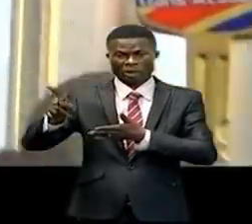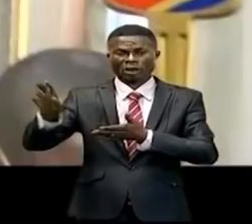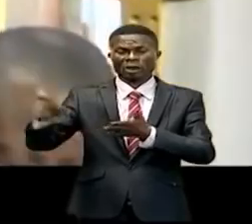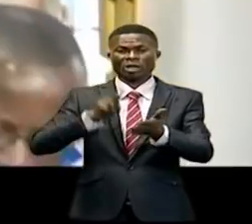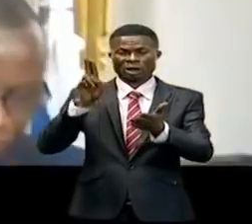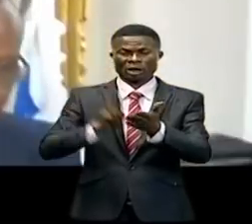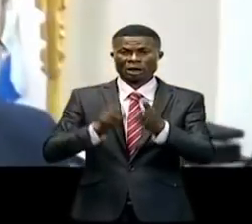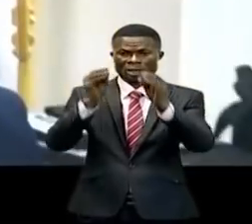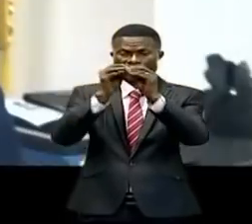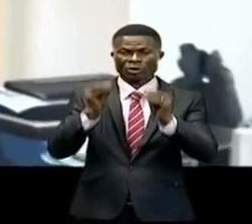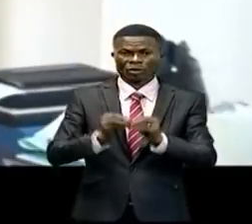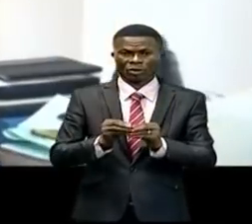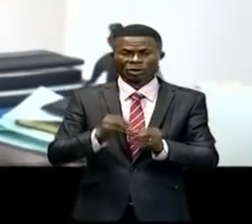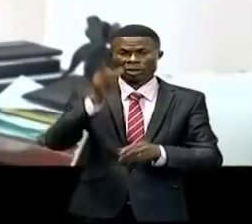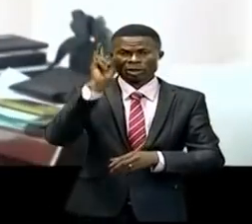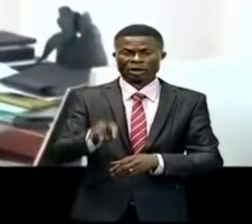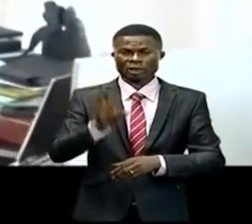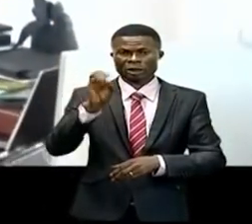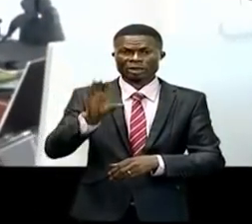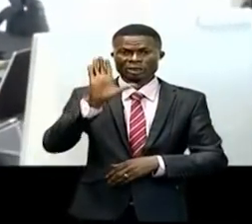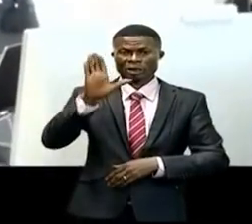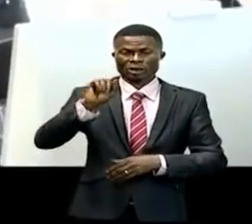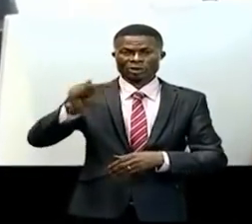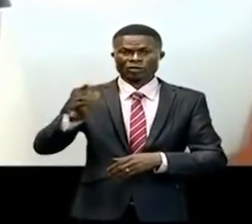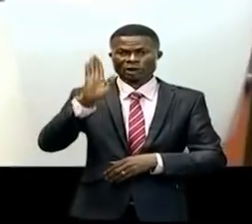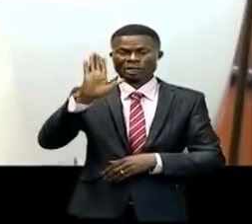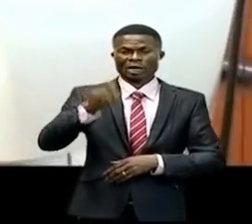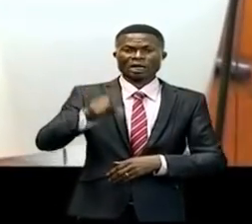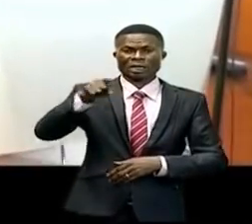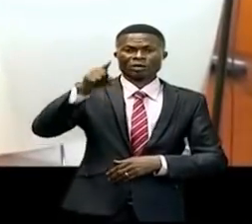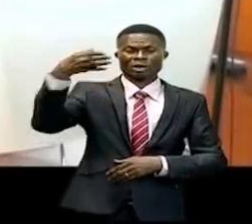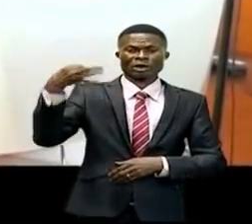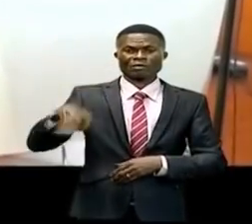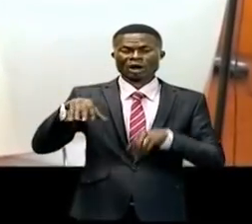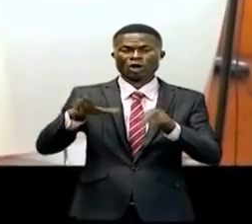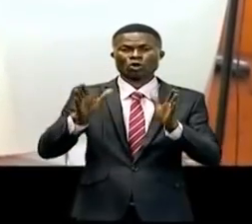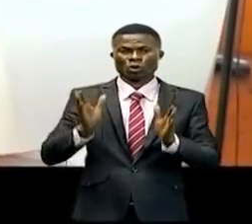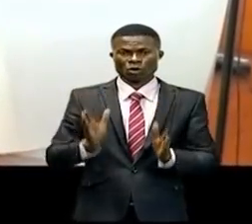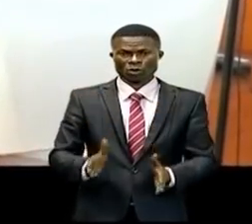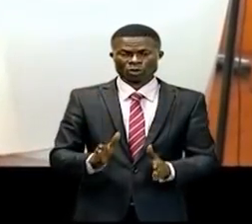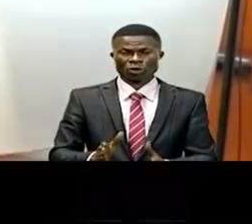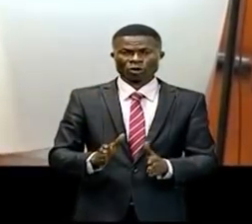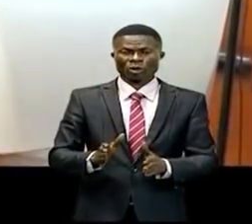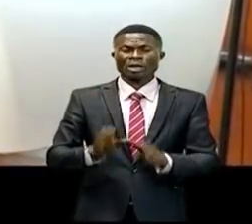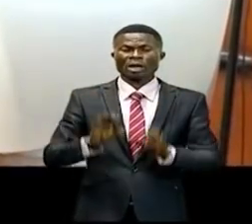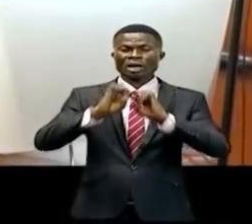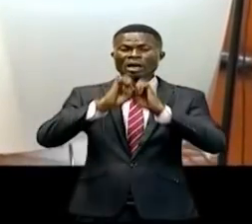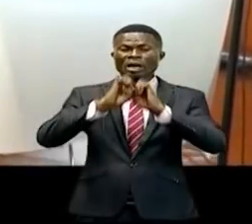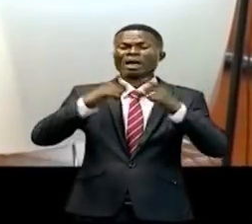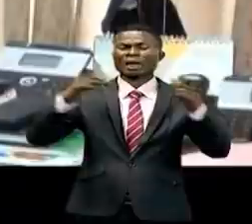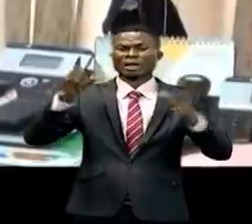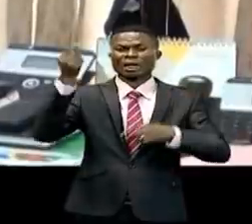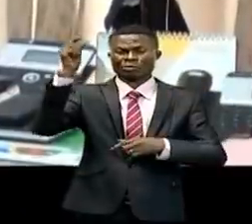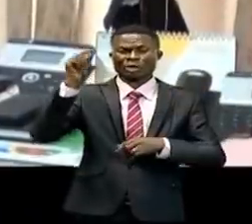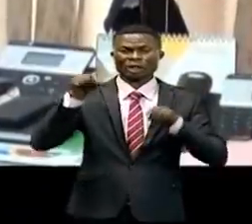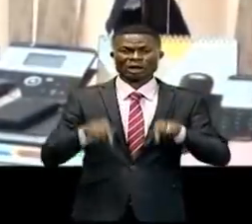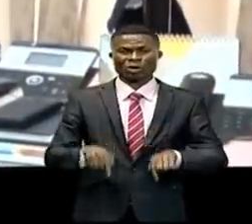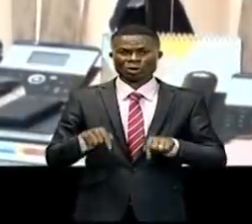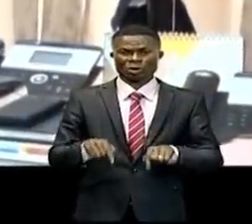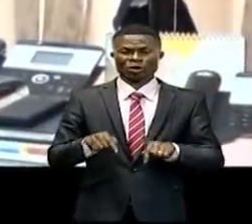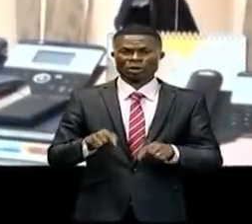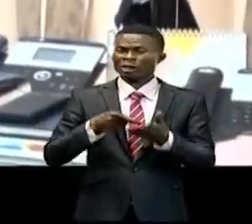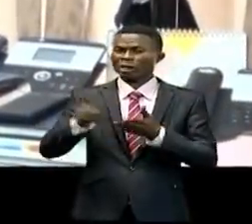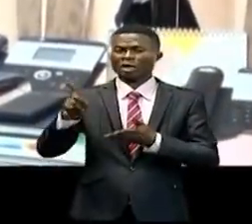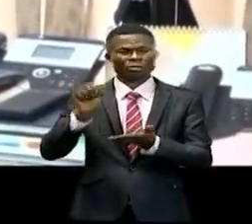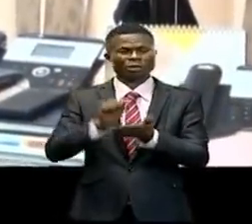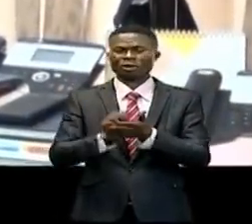un montant total de 255,4 milliards de francs congolais. Les plus grandes entreprises minières du pays n'ont pas payé